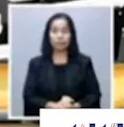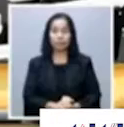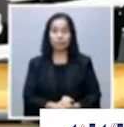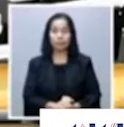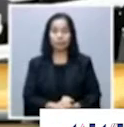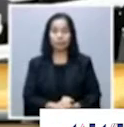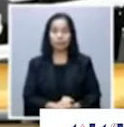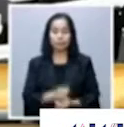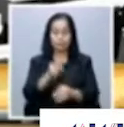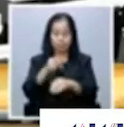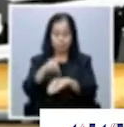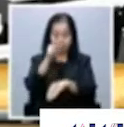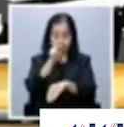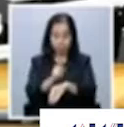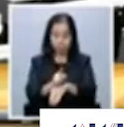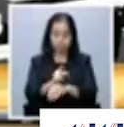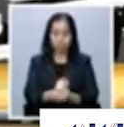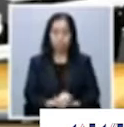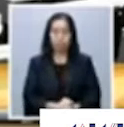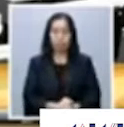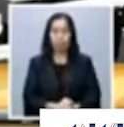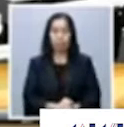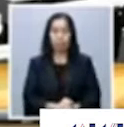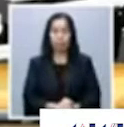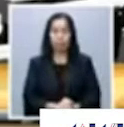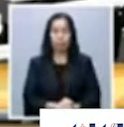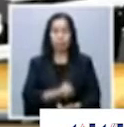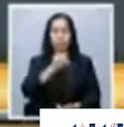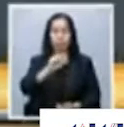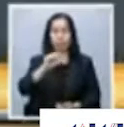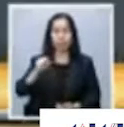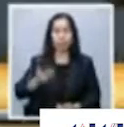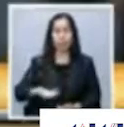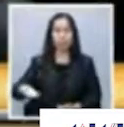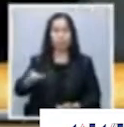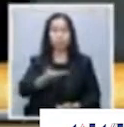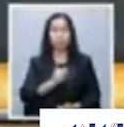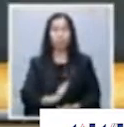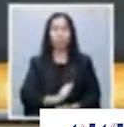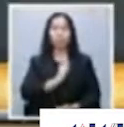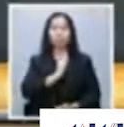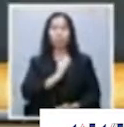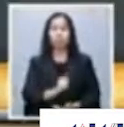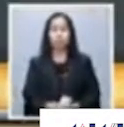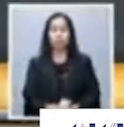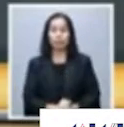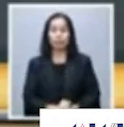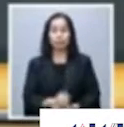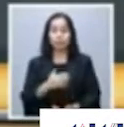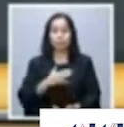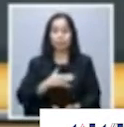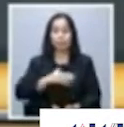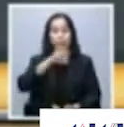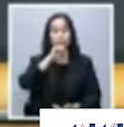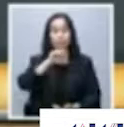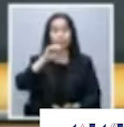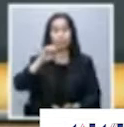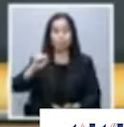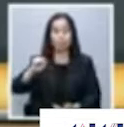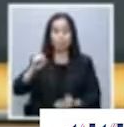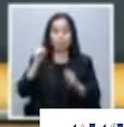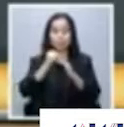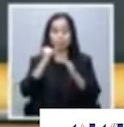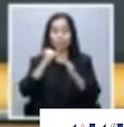กราบเรียนท่านประธานสภาที่เคารพท่านสมาชิกผู้มีเกียรติกับผมในบุญศักดิ์บัวรงามสมาชิกสภาผู้แทนราษฎรจังหวัด